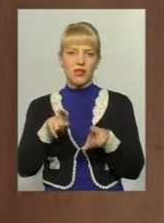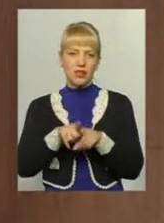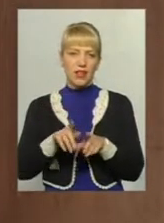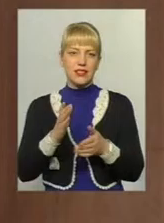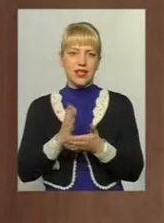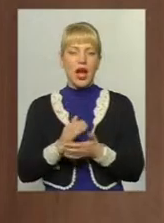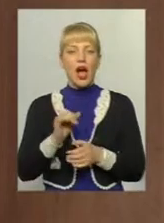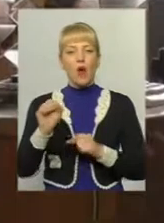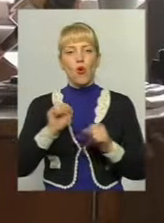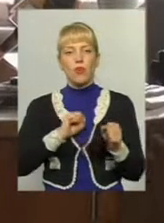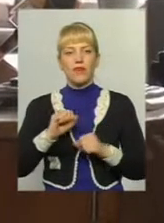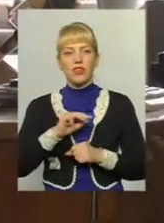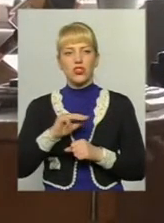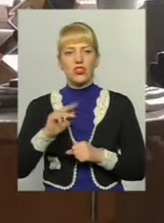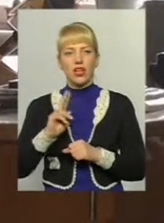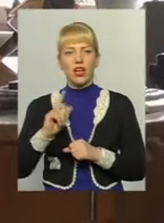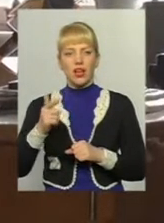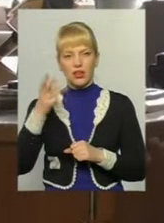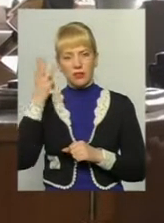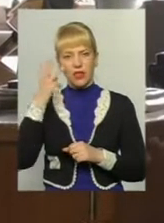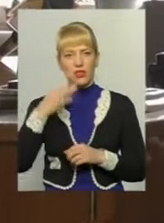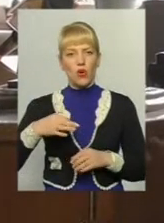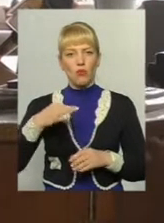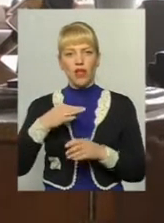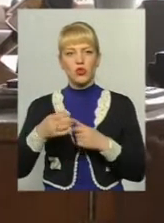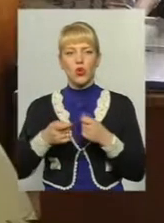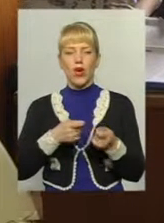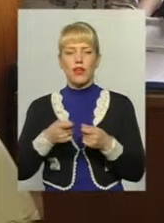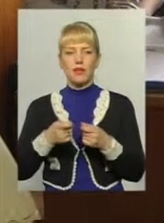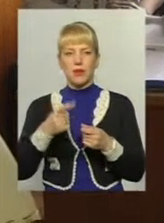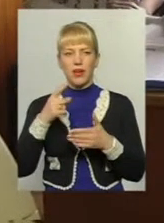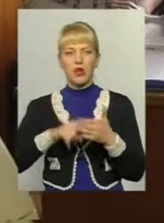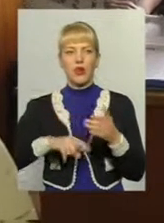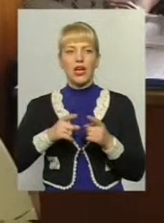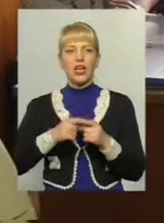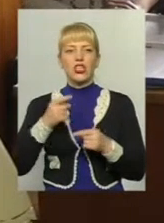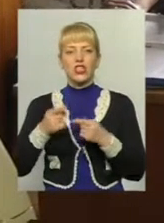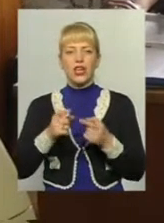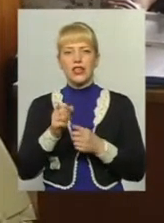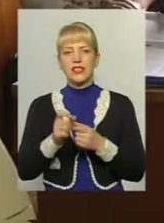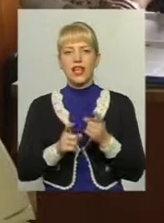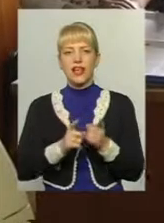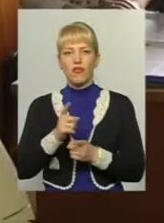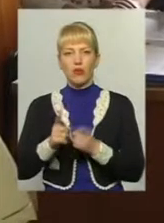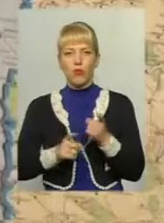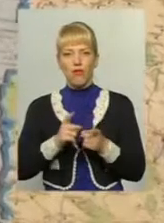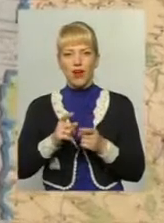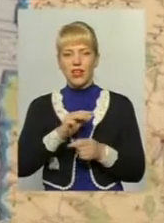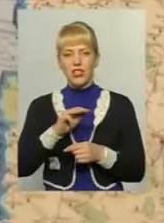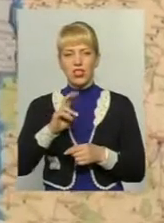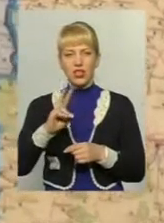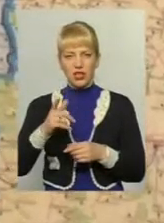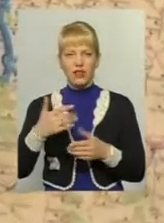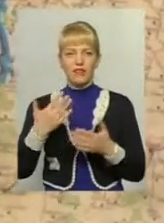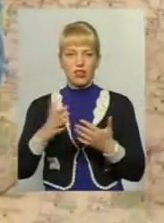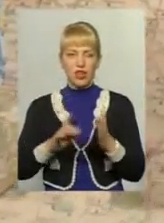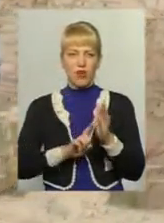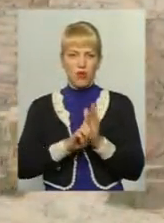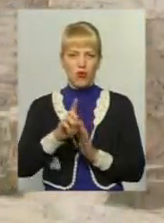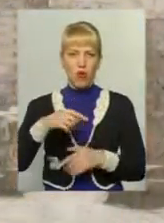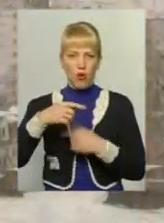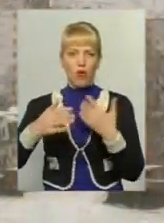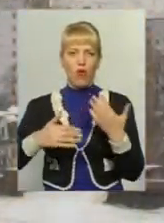управлінні ЖКГ Хмельницької обласної державної адміністрації переконані, що реформування житлово-комунального господарства набирає обертів.